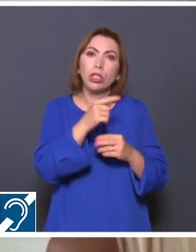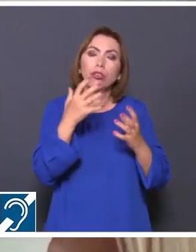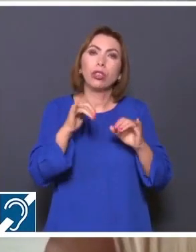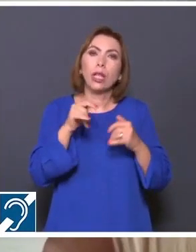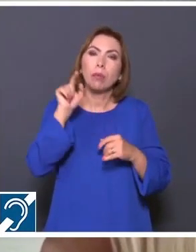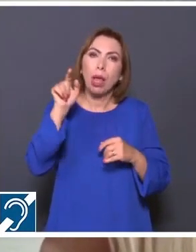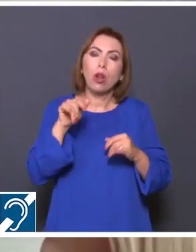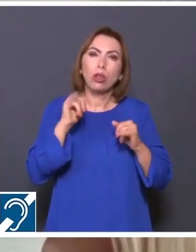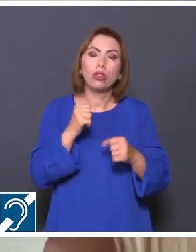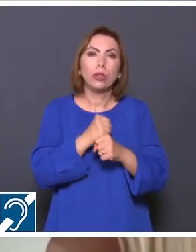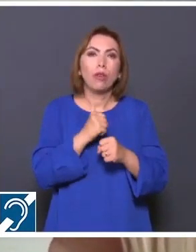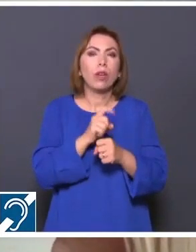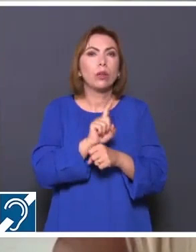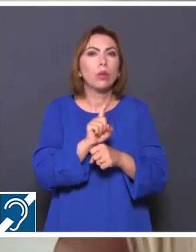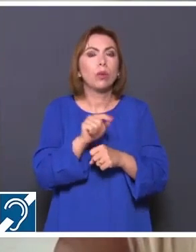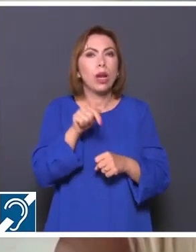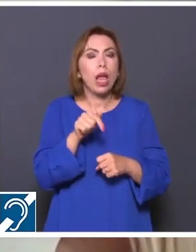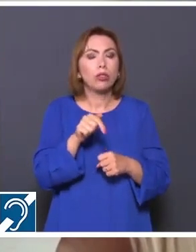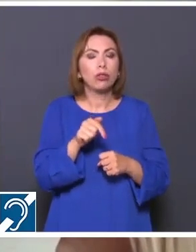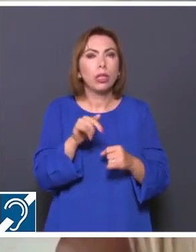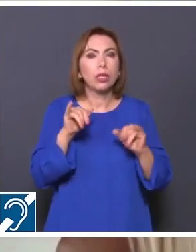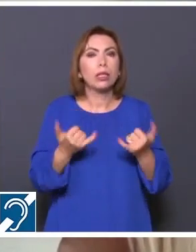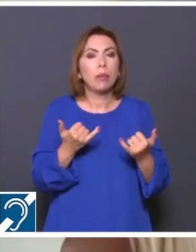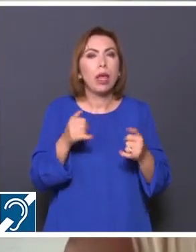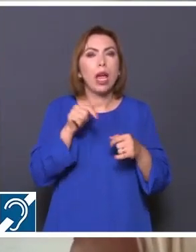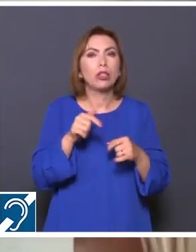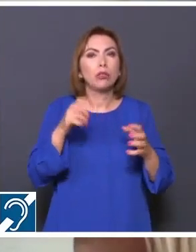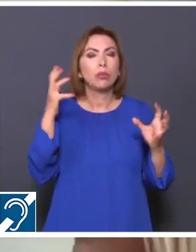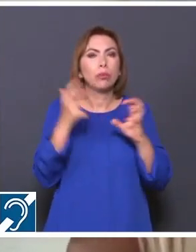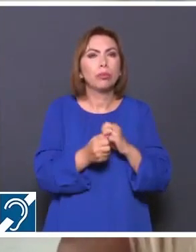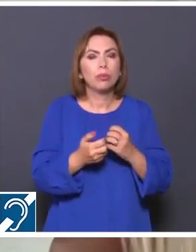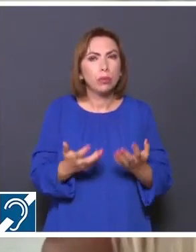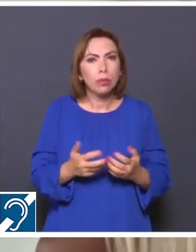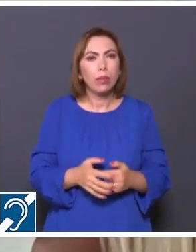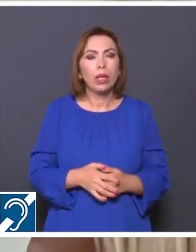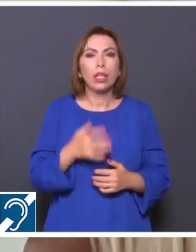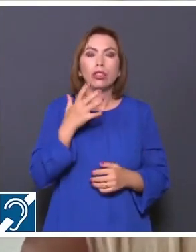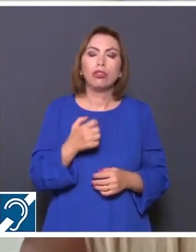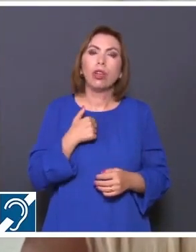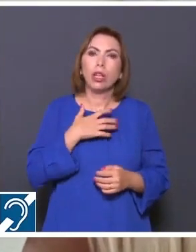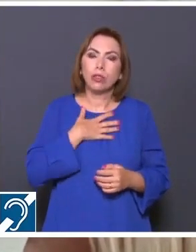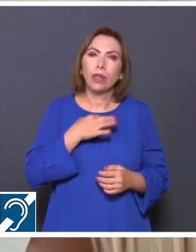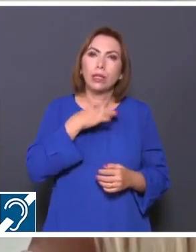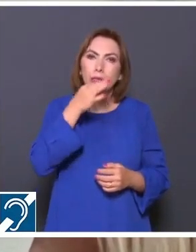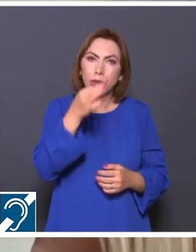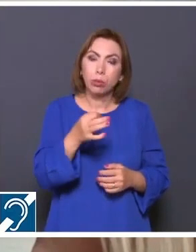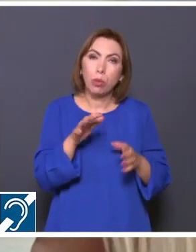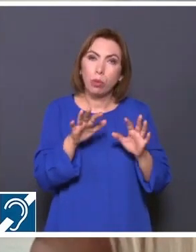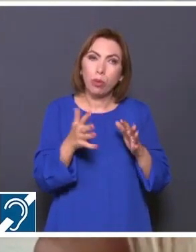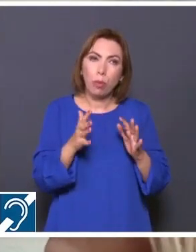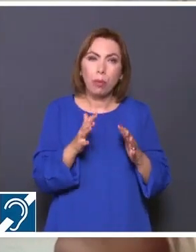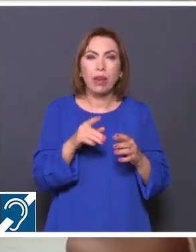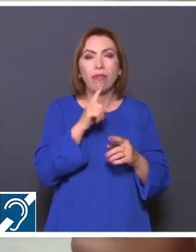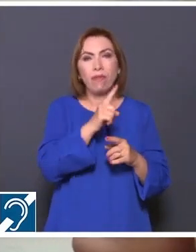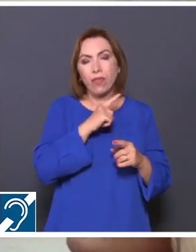și că s au creat premisele acestei întâmplări acestui dezastru Ce aș vrea să vă spun Probabil că